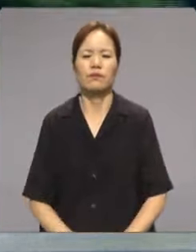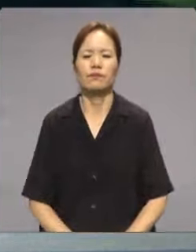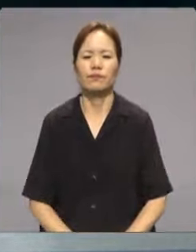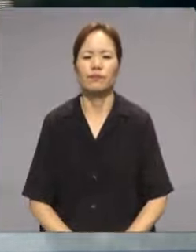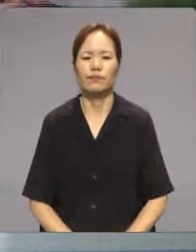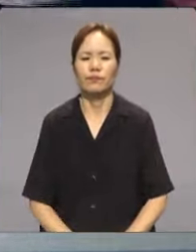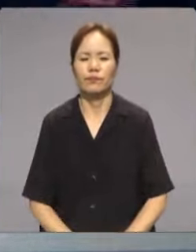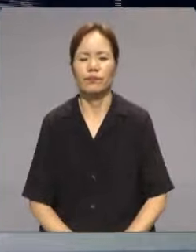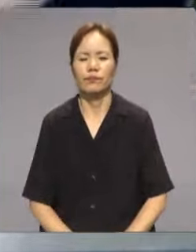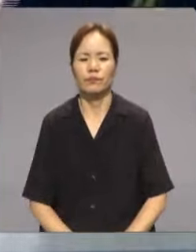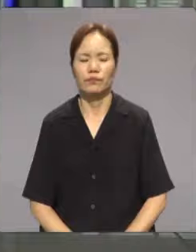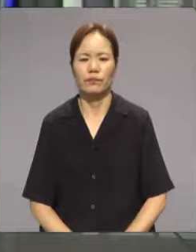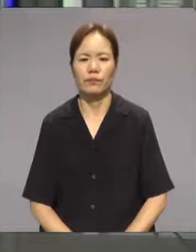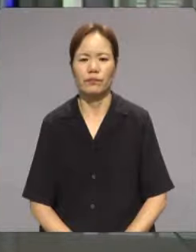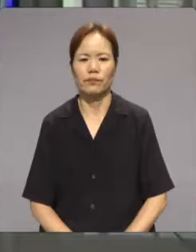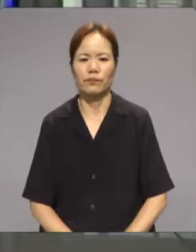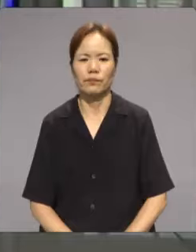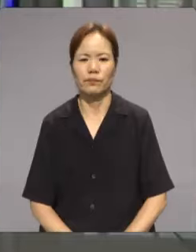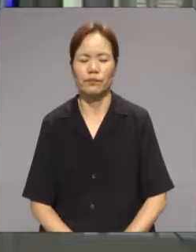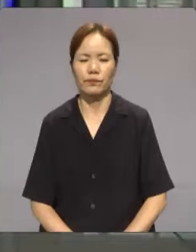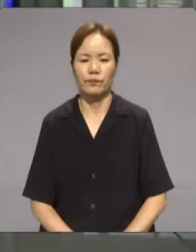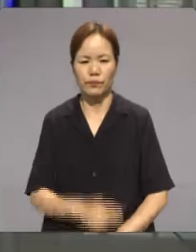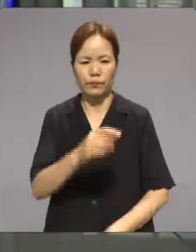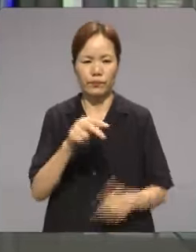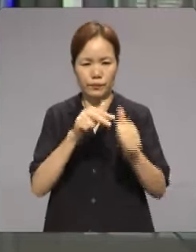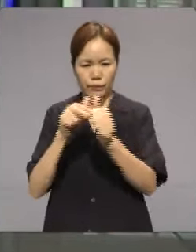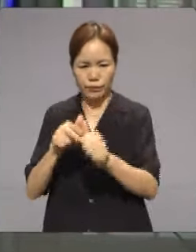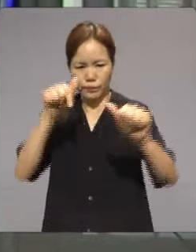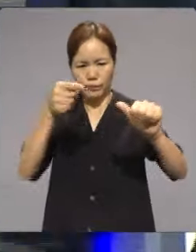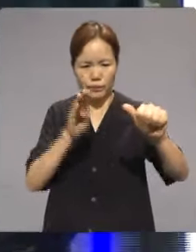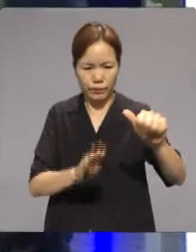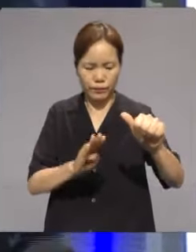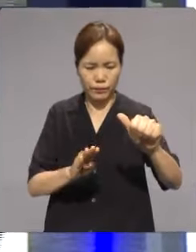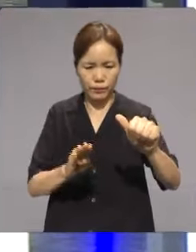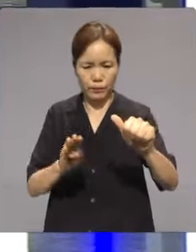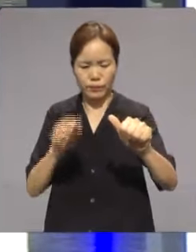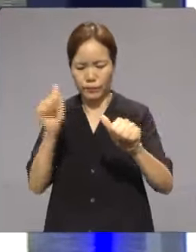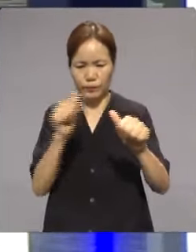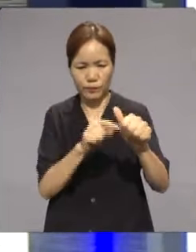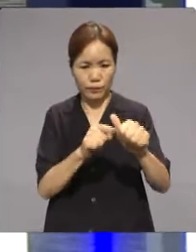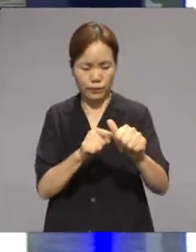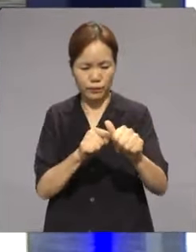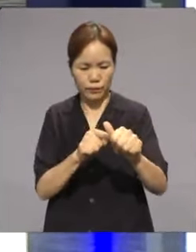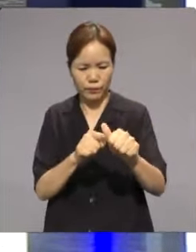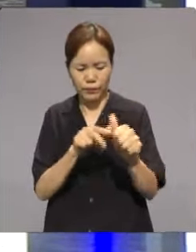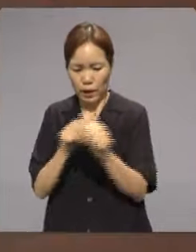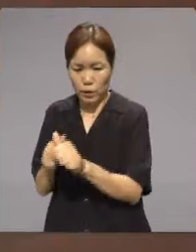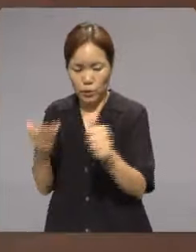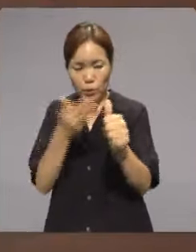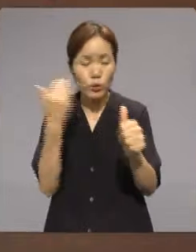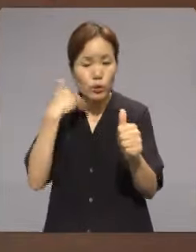단독 보도합니다 정보사 오급 사무관가 기미를 넘긴 대상은 중국